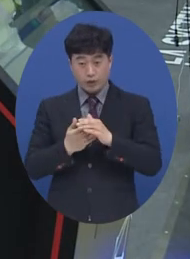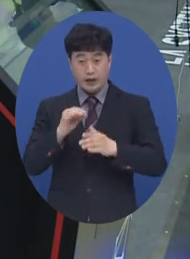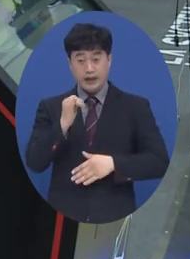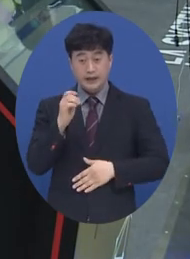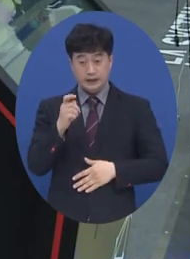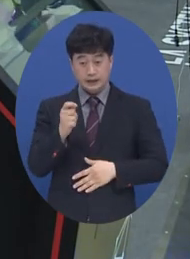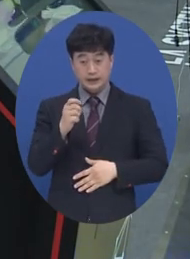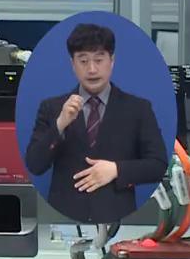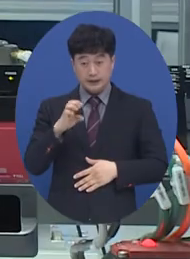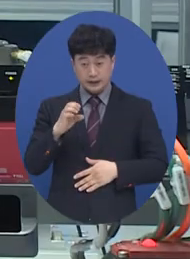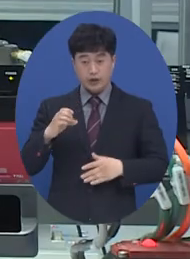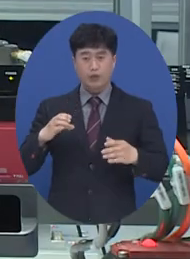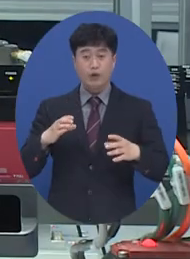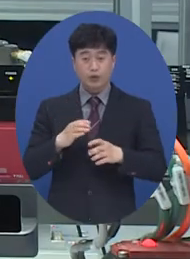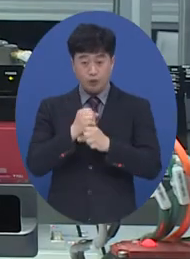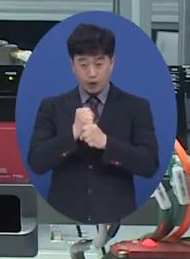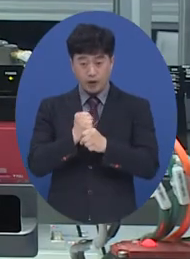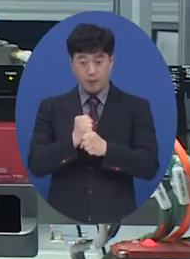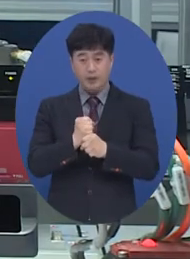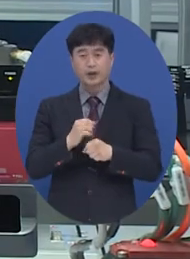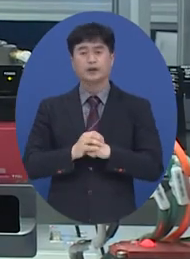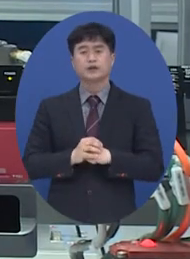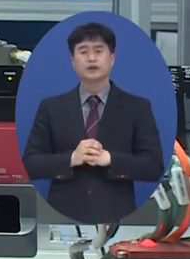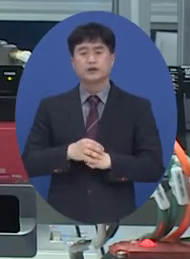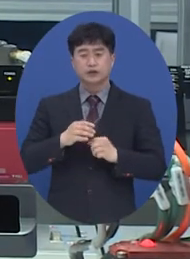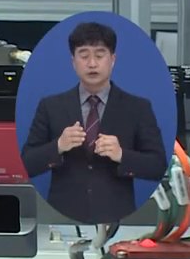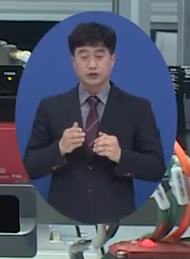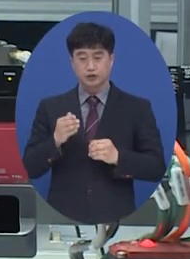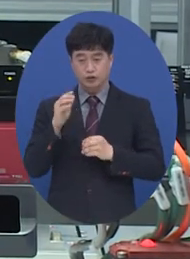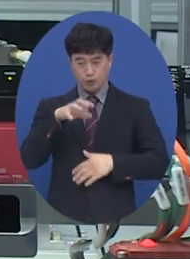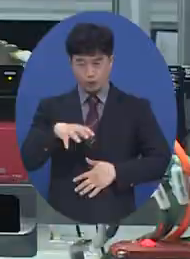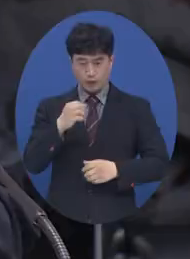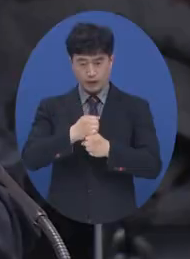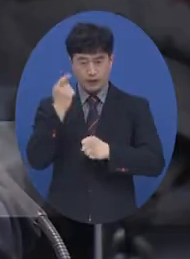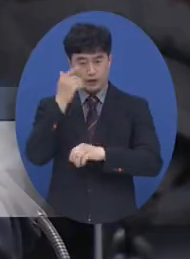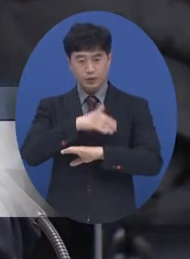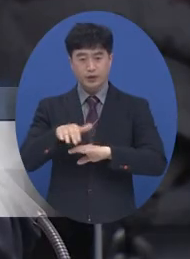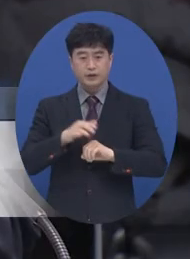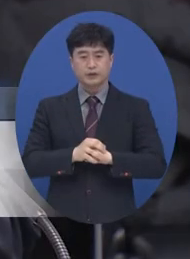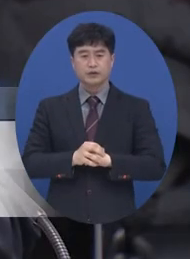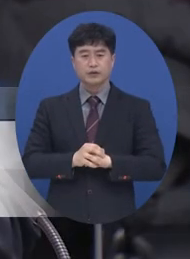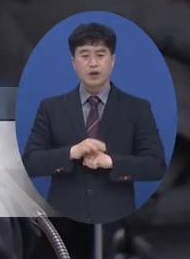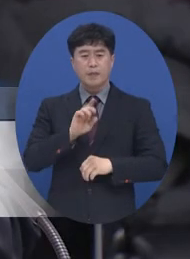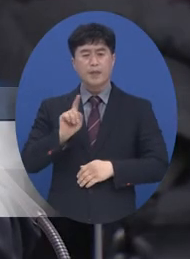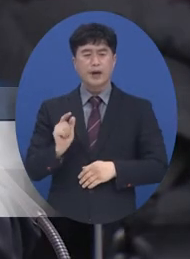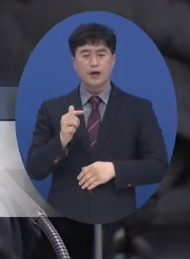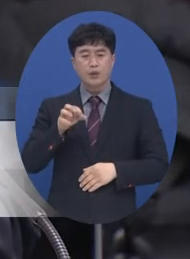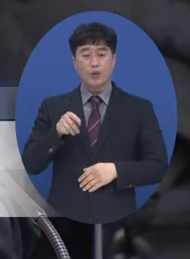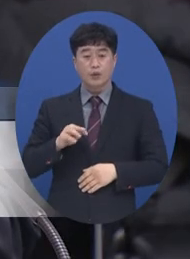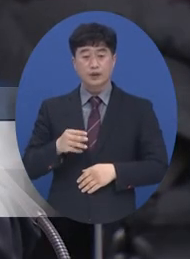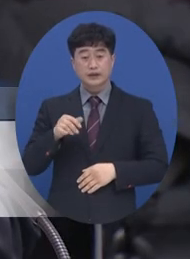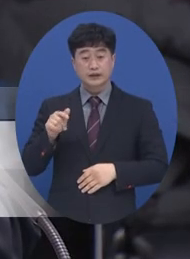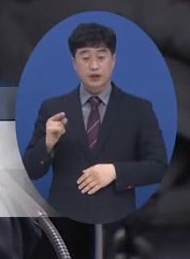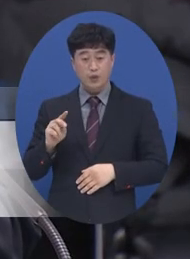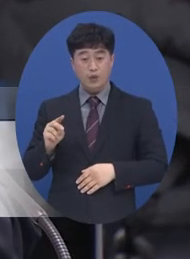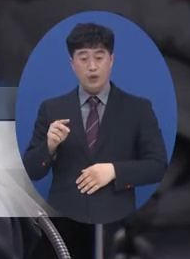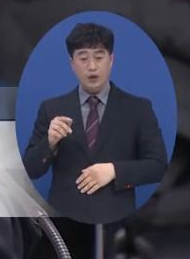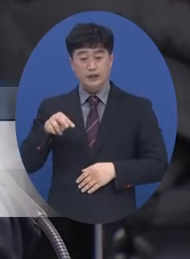융합한 소재 부품 장비 산업의 전진기지로 만들기 위해서입니다. 우리 반월 시화